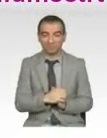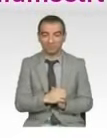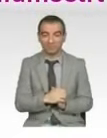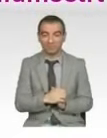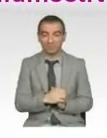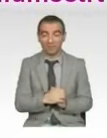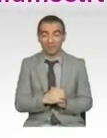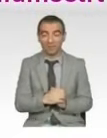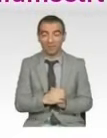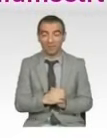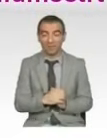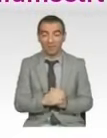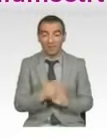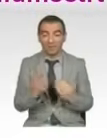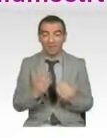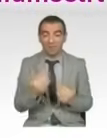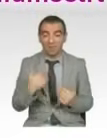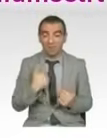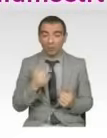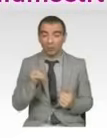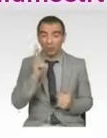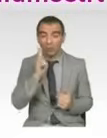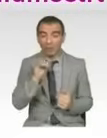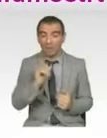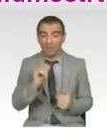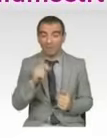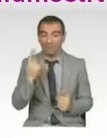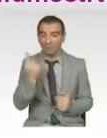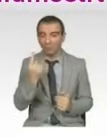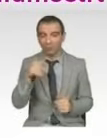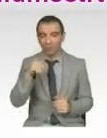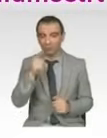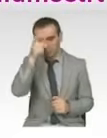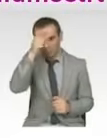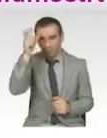Ama garanti olsun diye yine tüm şey öğrendim.